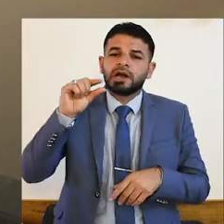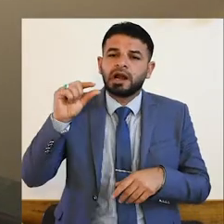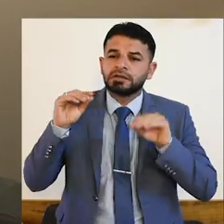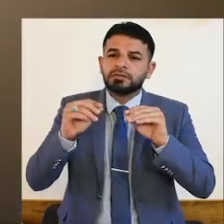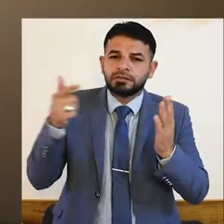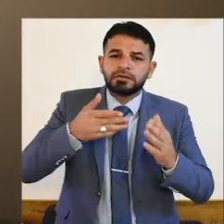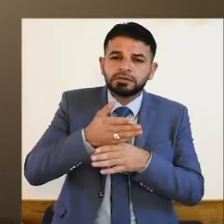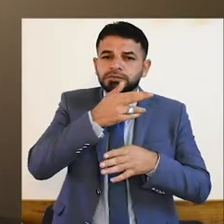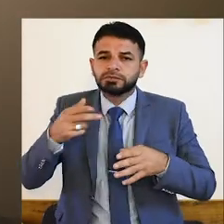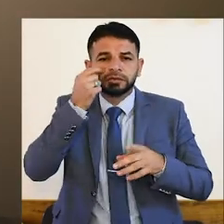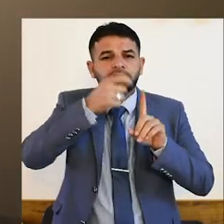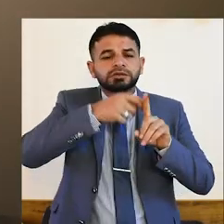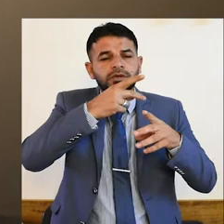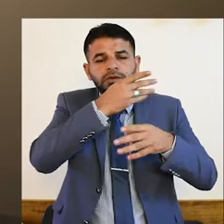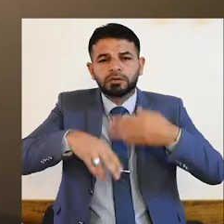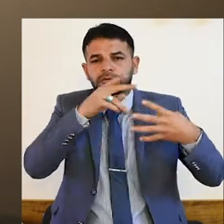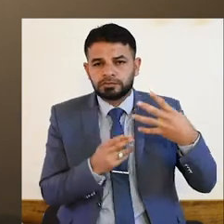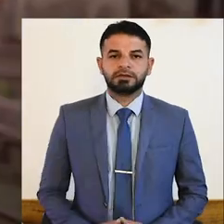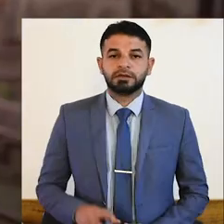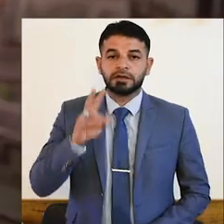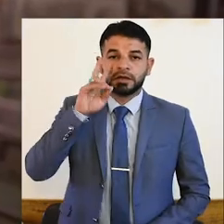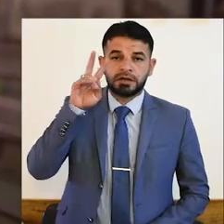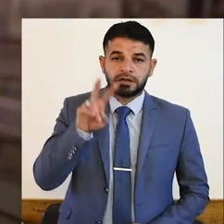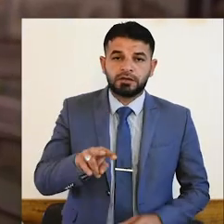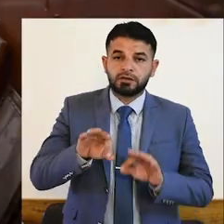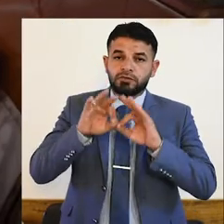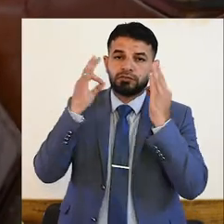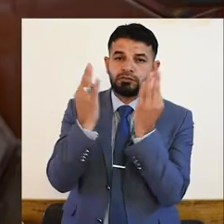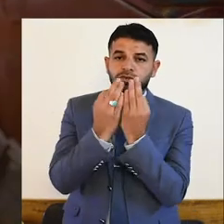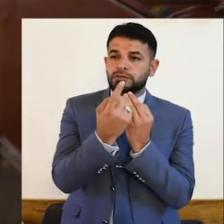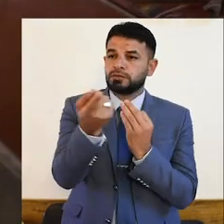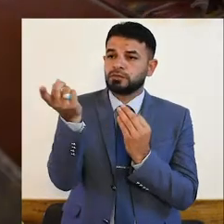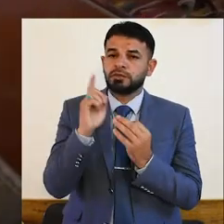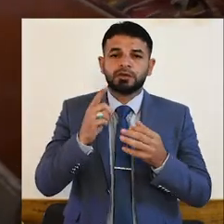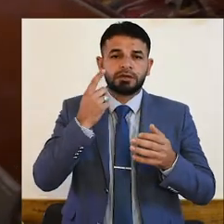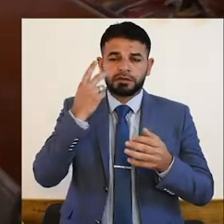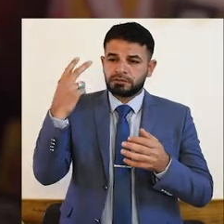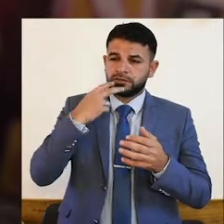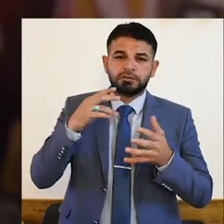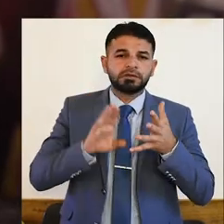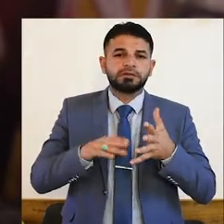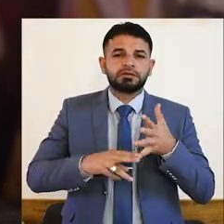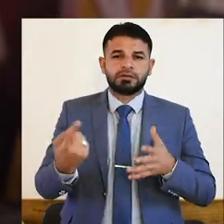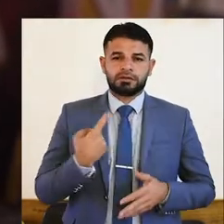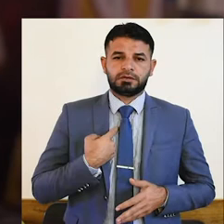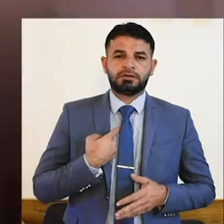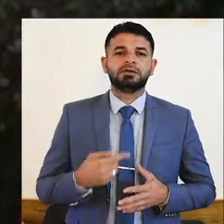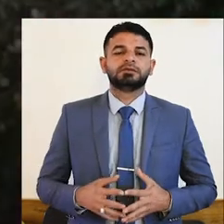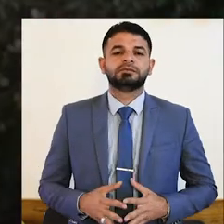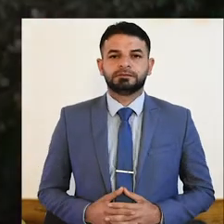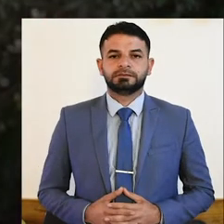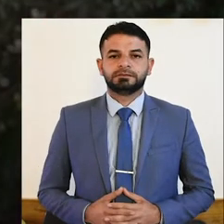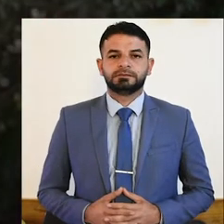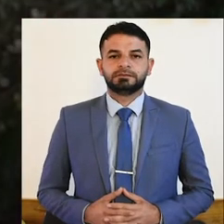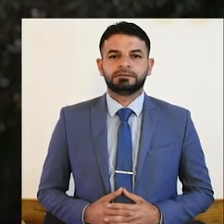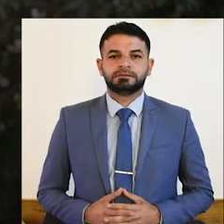المهارات الحرفية عند أغلب الأشخاص ذوي الإعاقة. بزا مجتمع خرب جزء باخلر. شو كان قالوا لنا؟